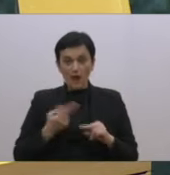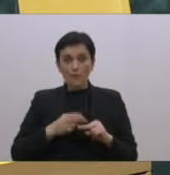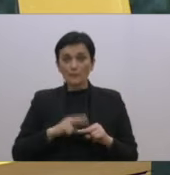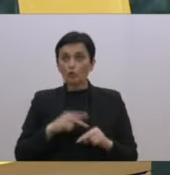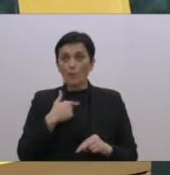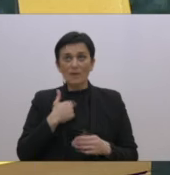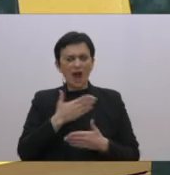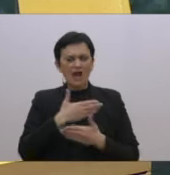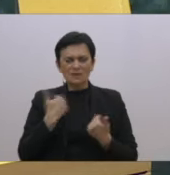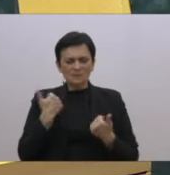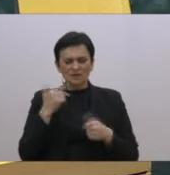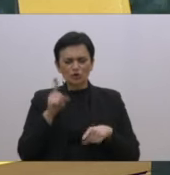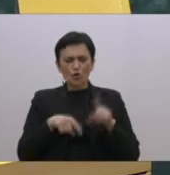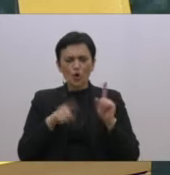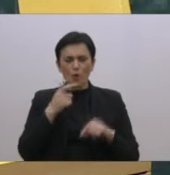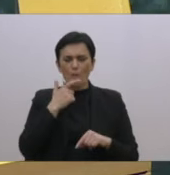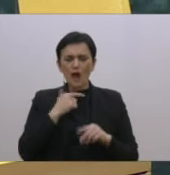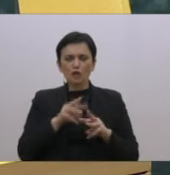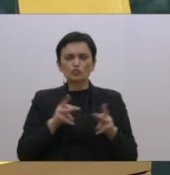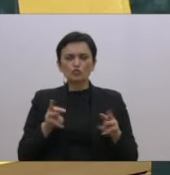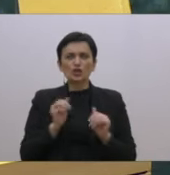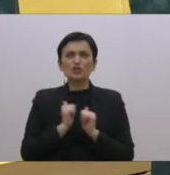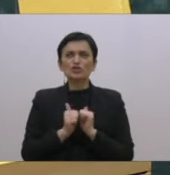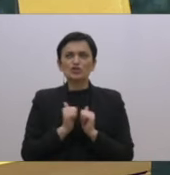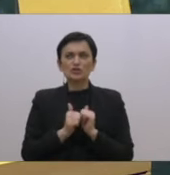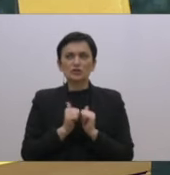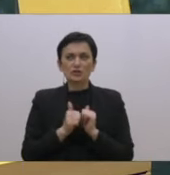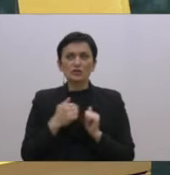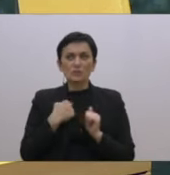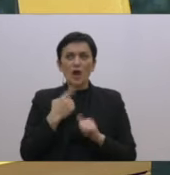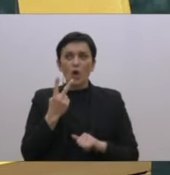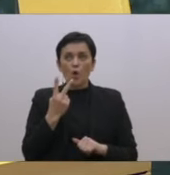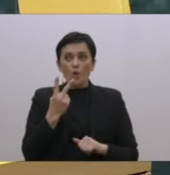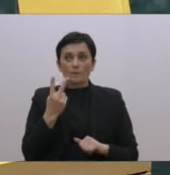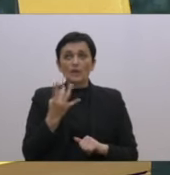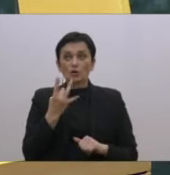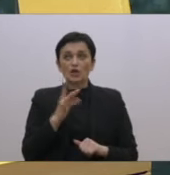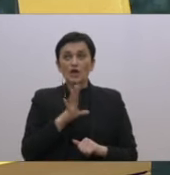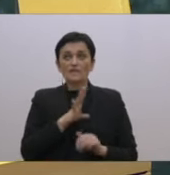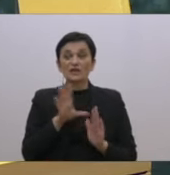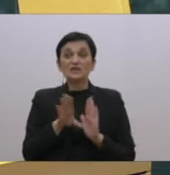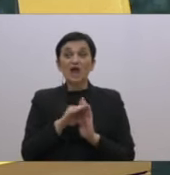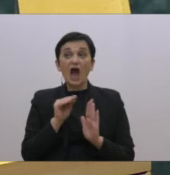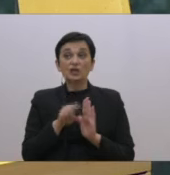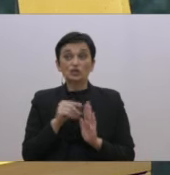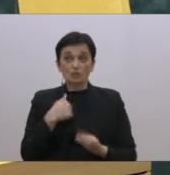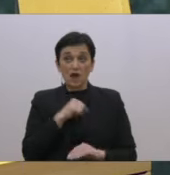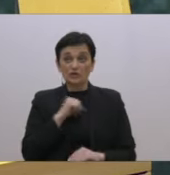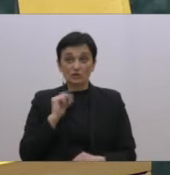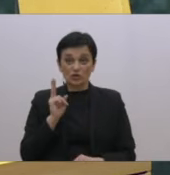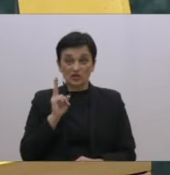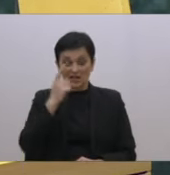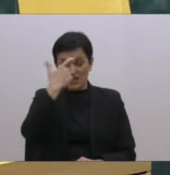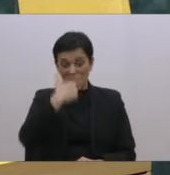არ მინდა ხოლმე, ბატონ მინისტრო, ხშირად მე ორჯერ ვიყავი არჩევნებზე, მე თვითონ კანდიდატი და არ